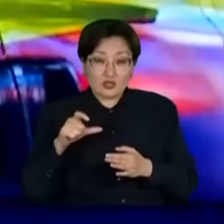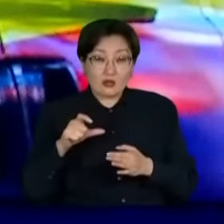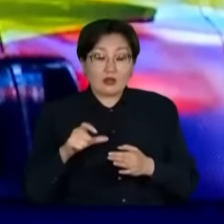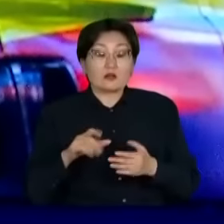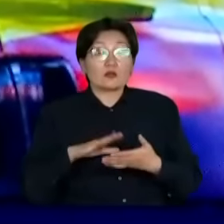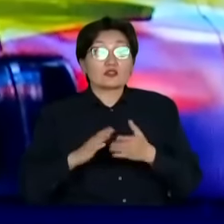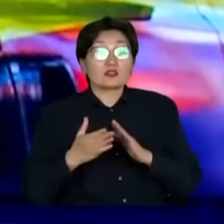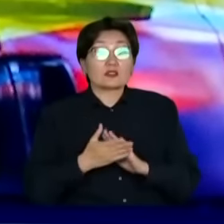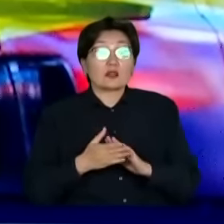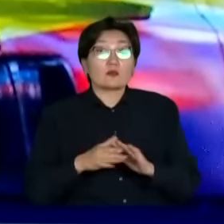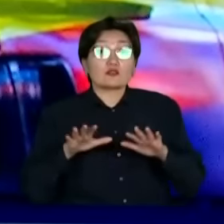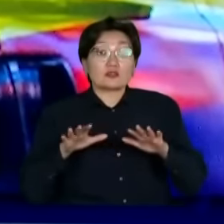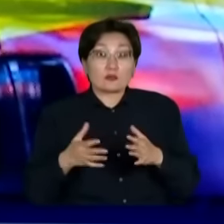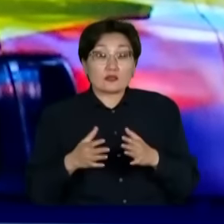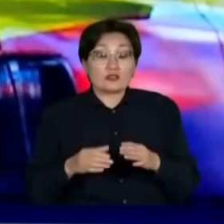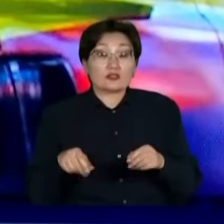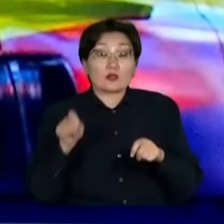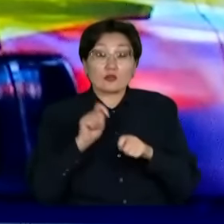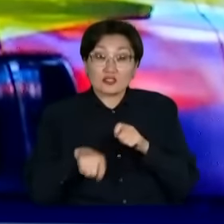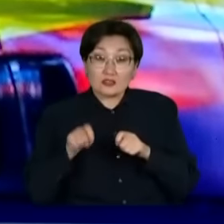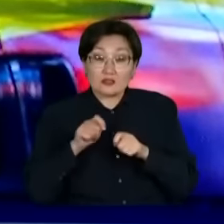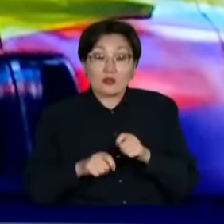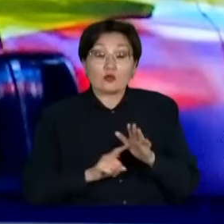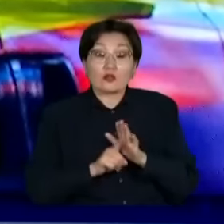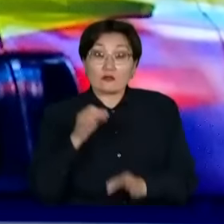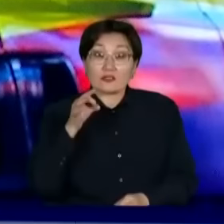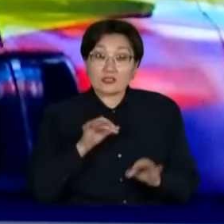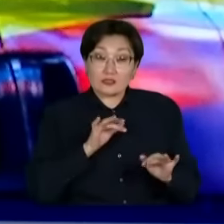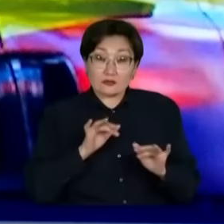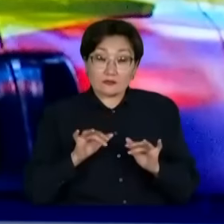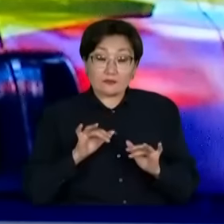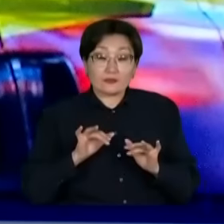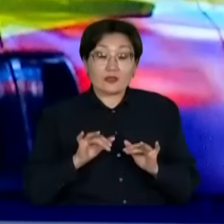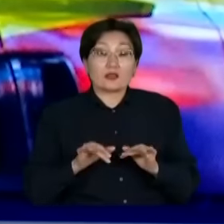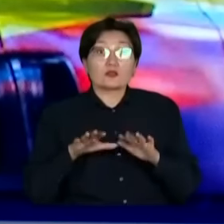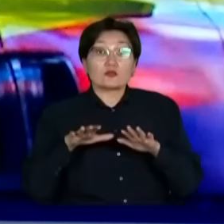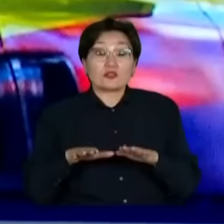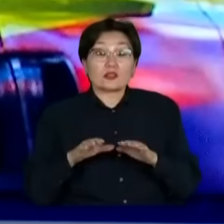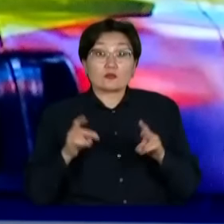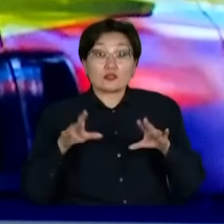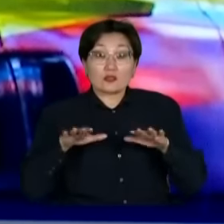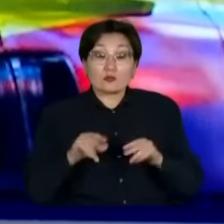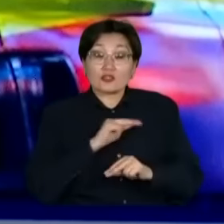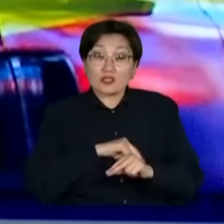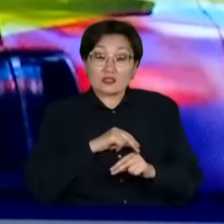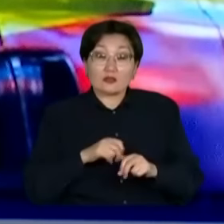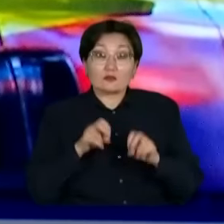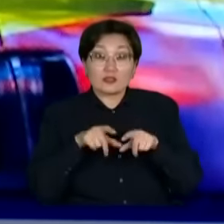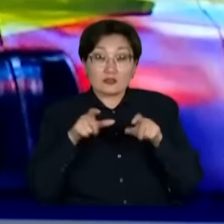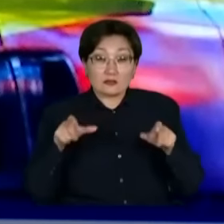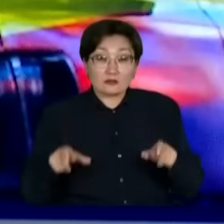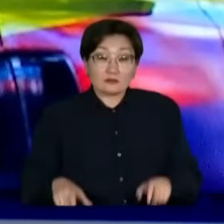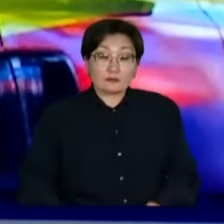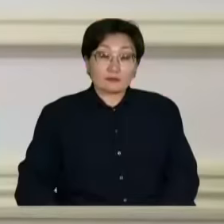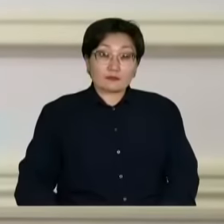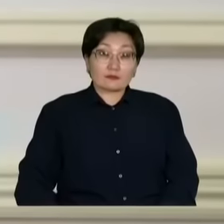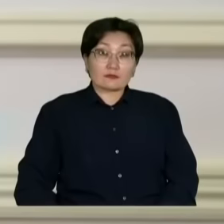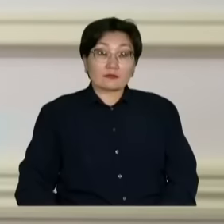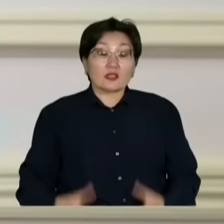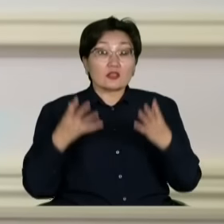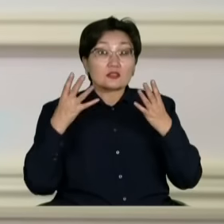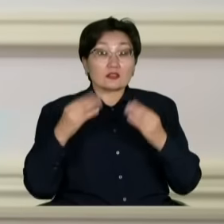обстоятельства происшествия ещё выясняются возбуждено уголовное дело на месте инцидента работают криминалисты